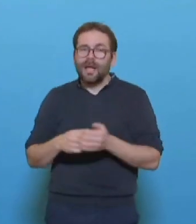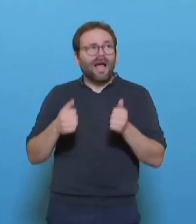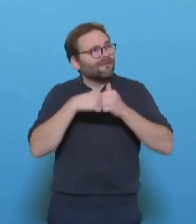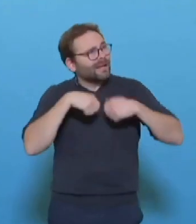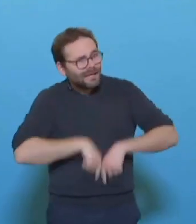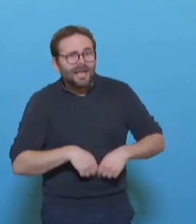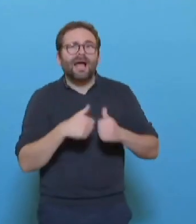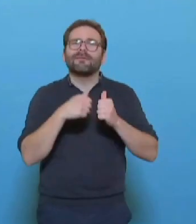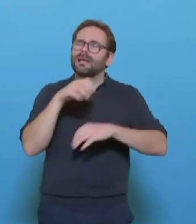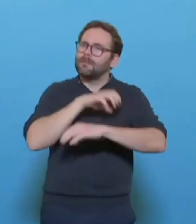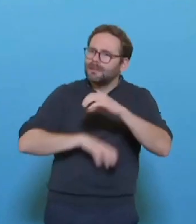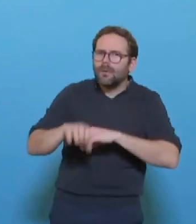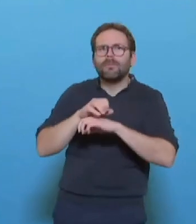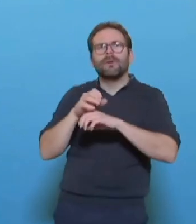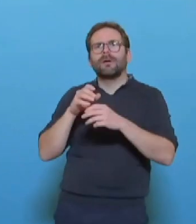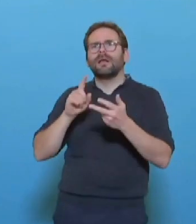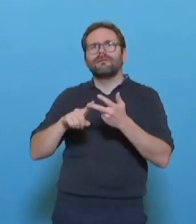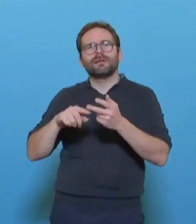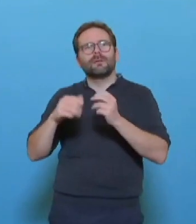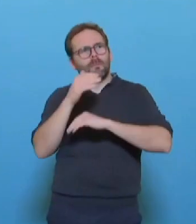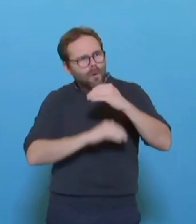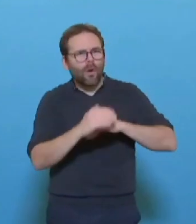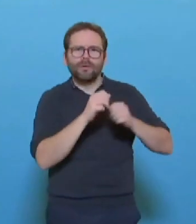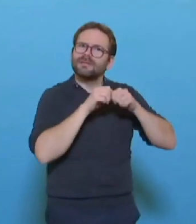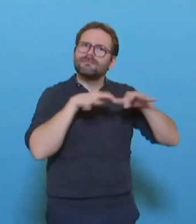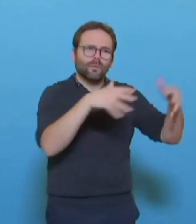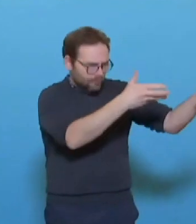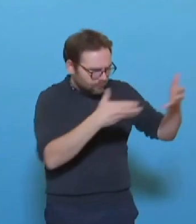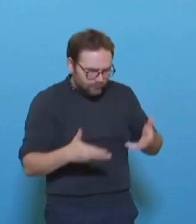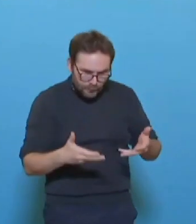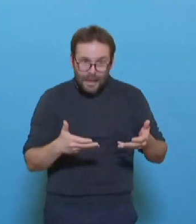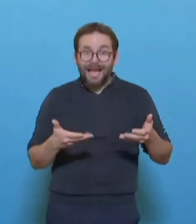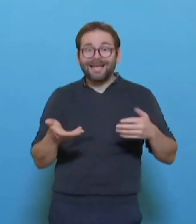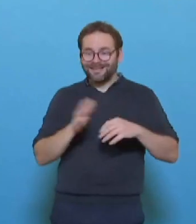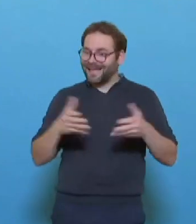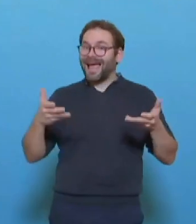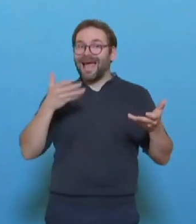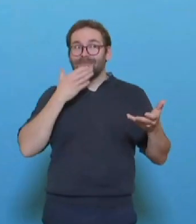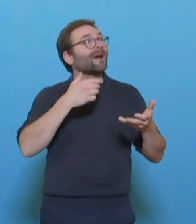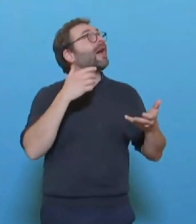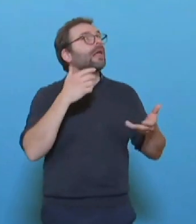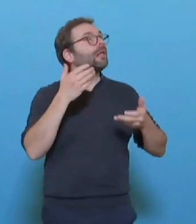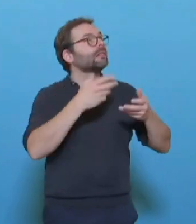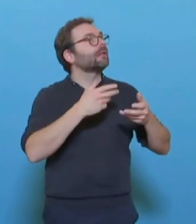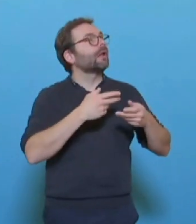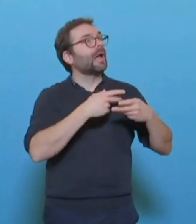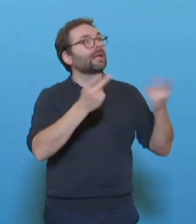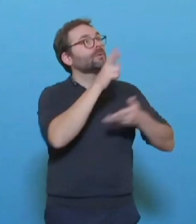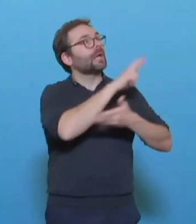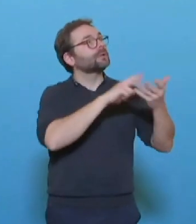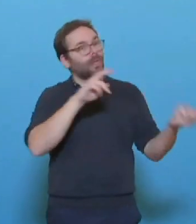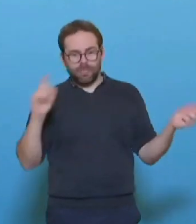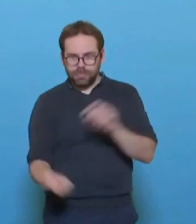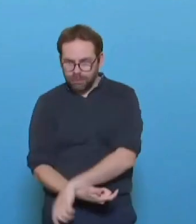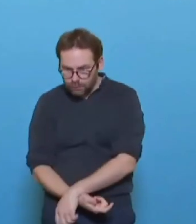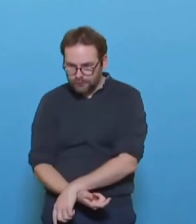avec les métropoles de Nantes et d'Angers. Ce plan-là, il est par terre, on revient à la case départ. Deuxième source de